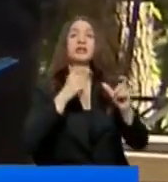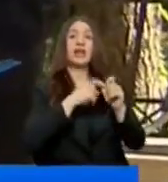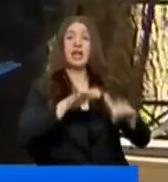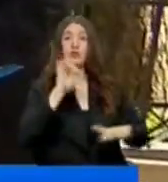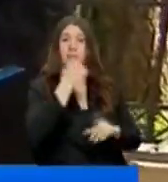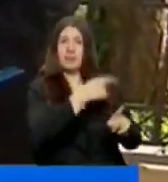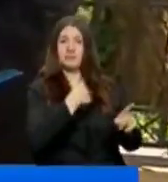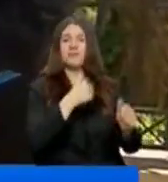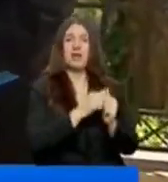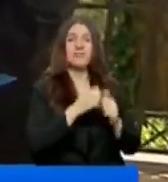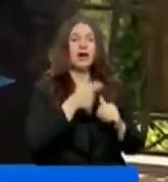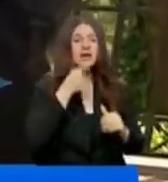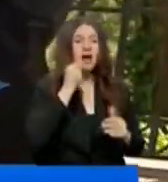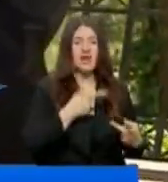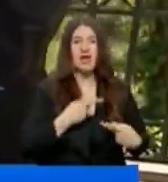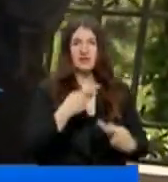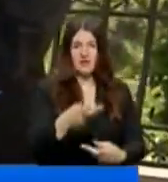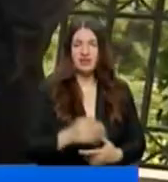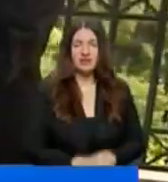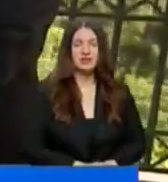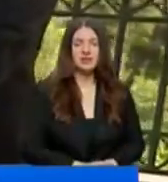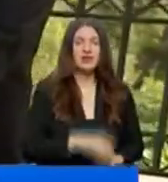yayın yönetmenimle birlikte kahveye davet etmiştiniz. Evet. Orada demiştiniz ki ben bu